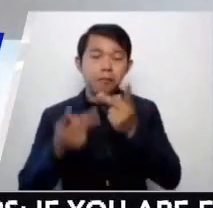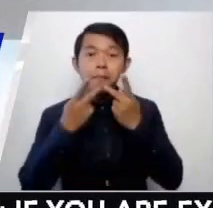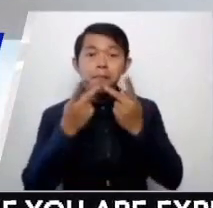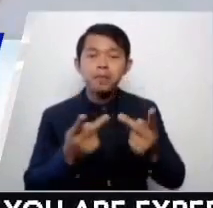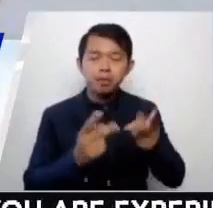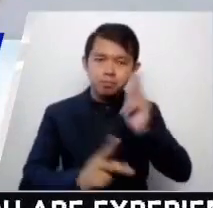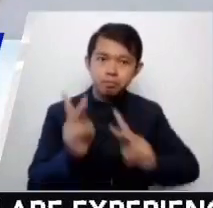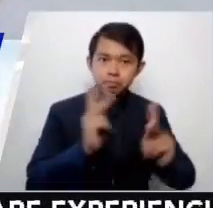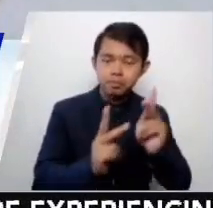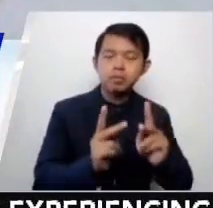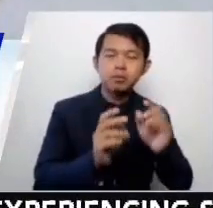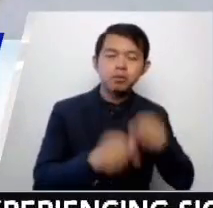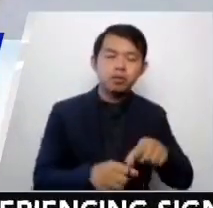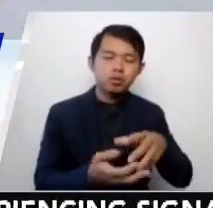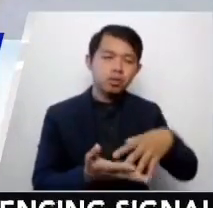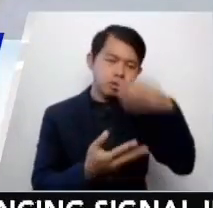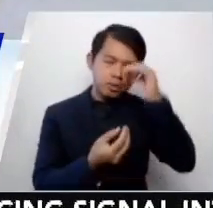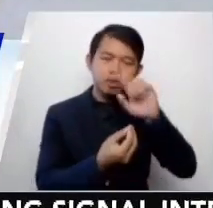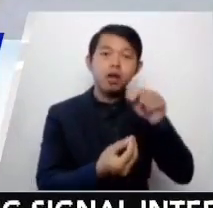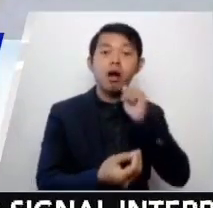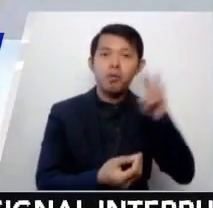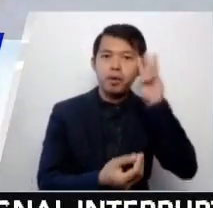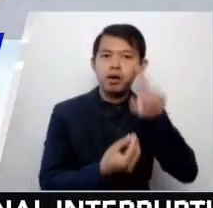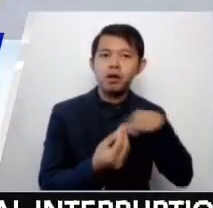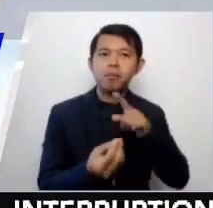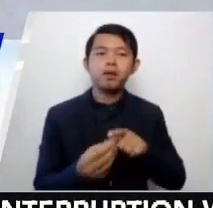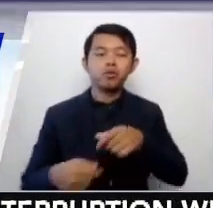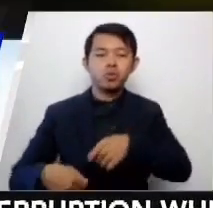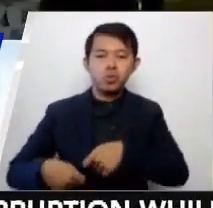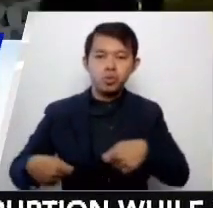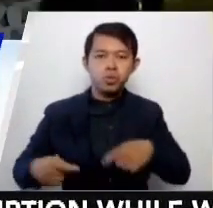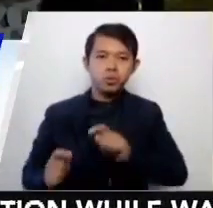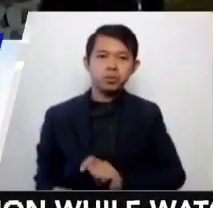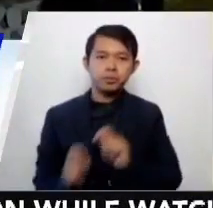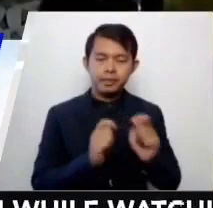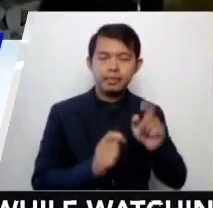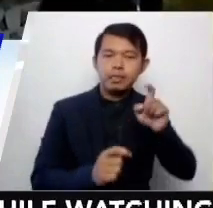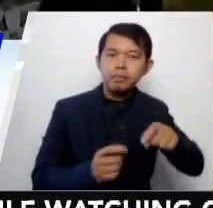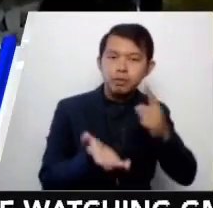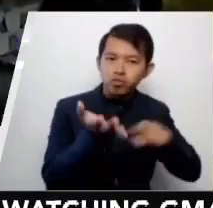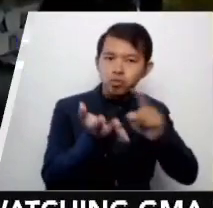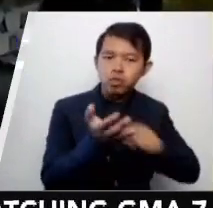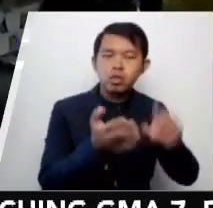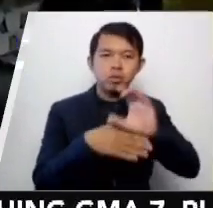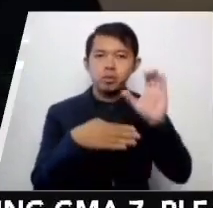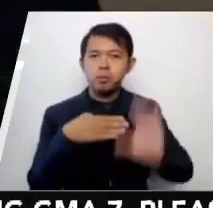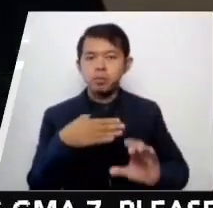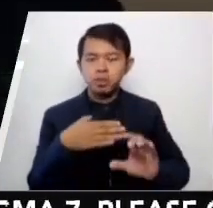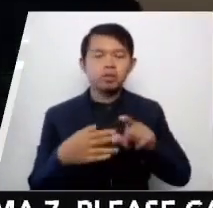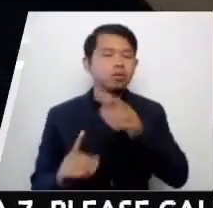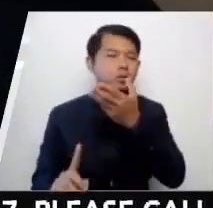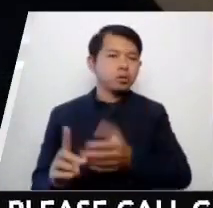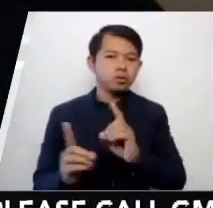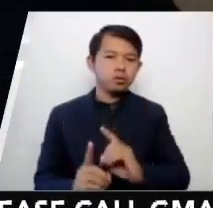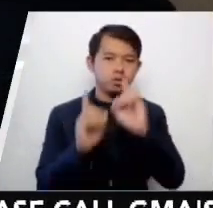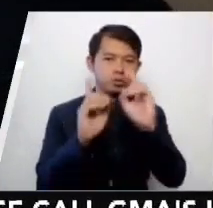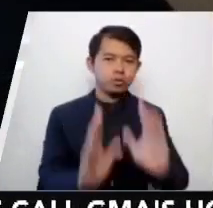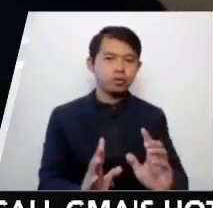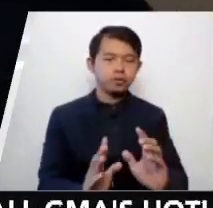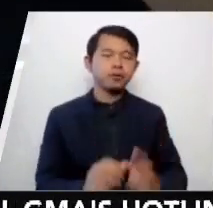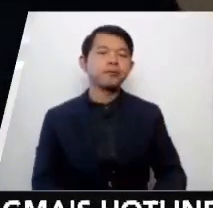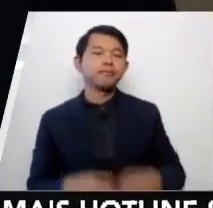Transplant kailangang dumaan sa complete screening ang donor J Santos nagbabalita para sa G